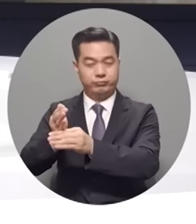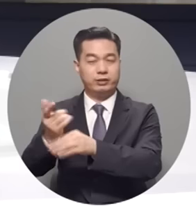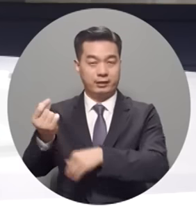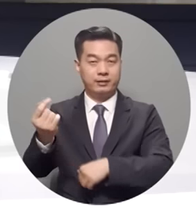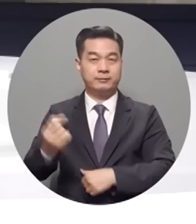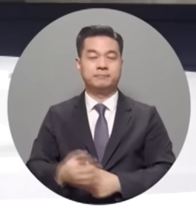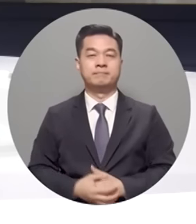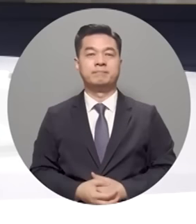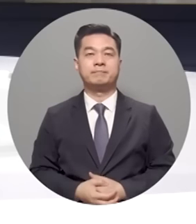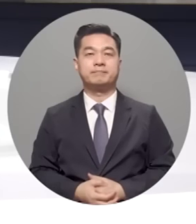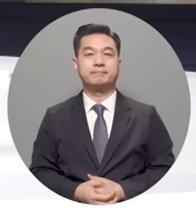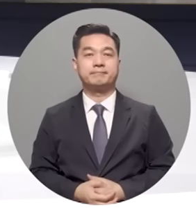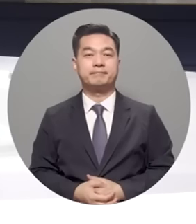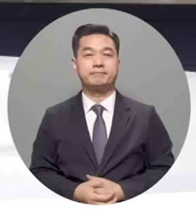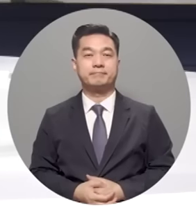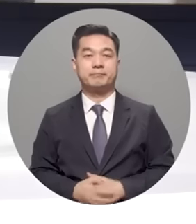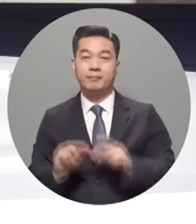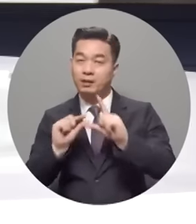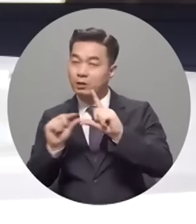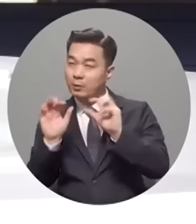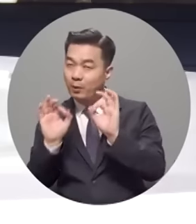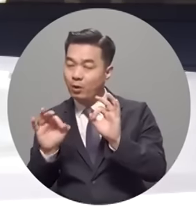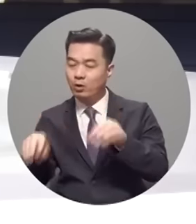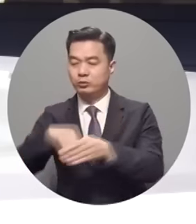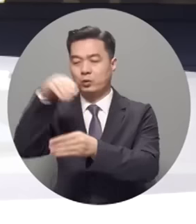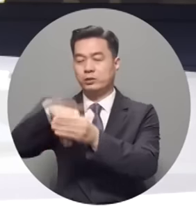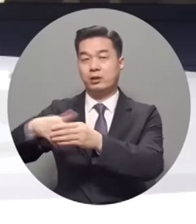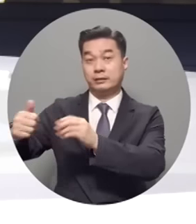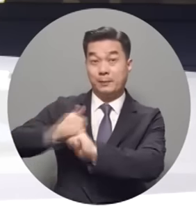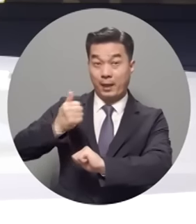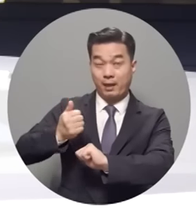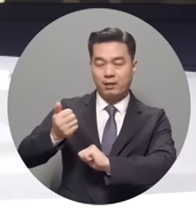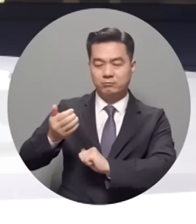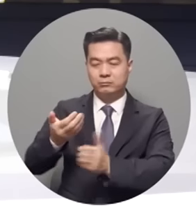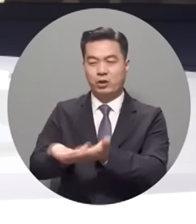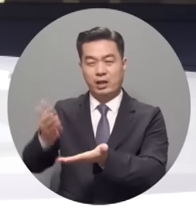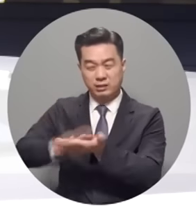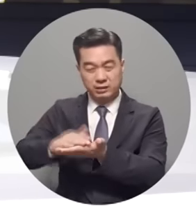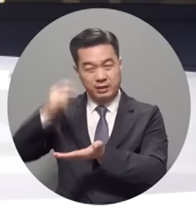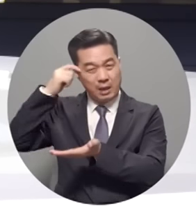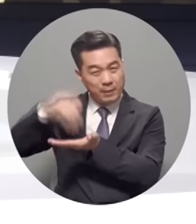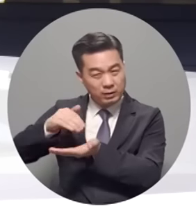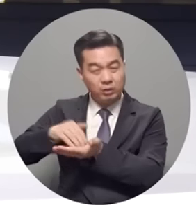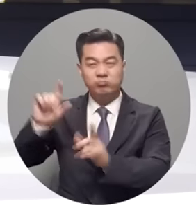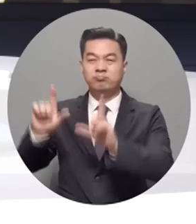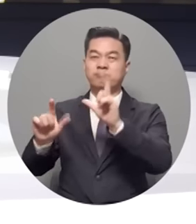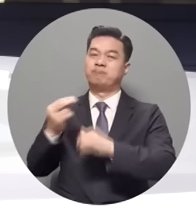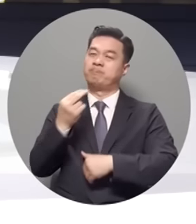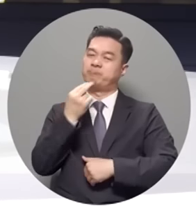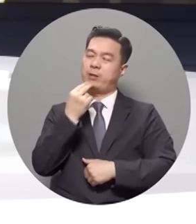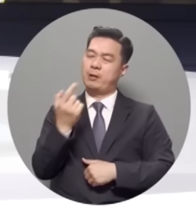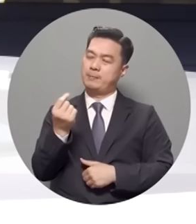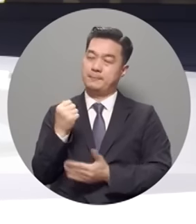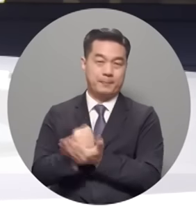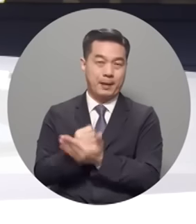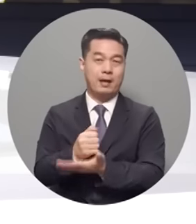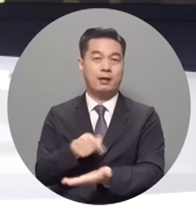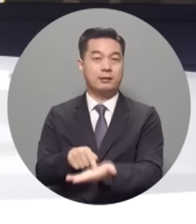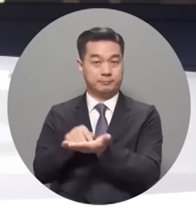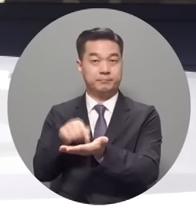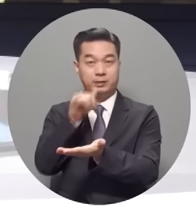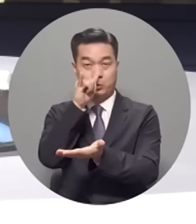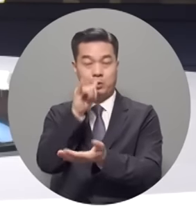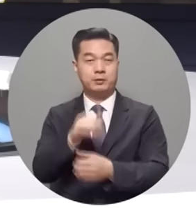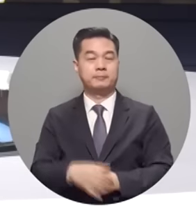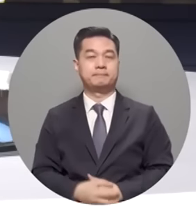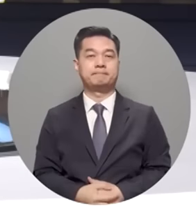있는데요. 당내 일각에선 총선 참패에도 쇄신이나 반성이 없는 걸로 비춰지지 않겠느냐는 비판도 나왔습니다.